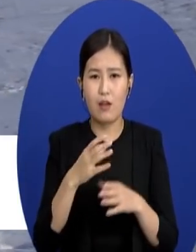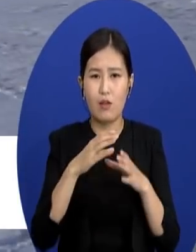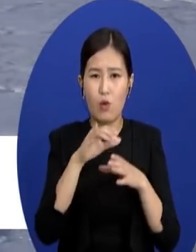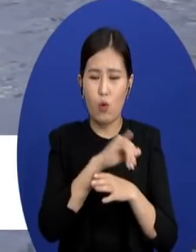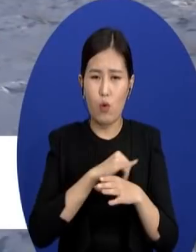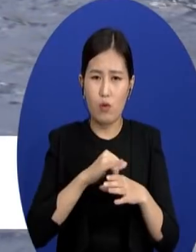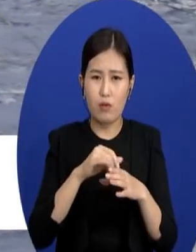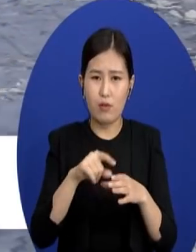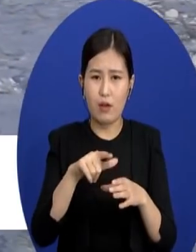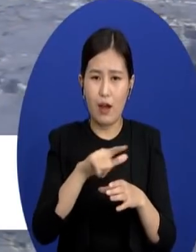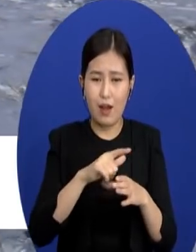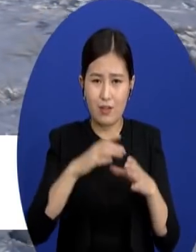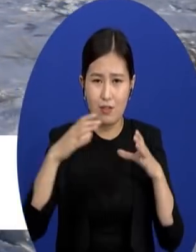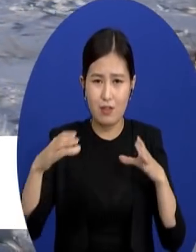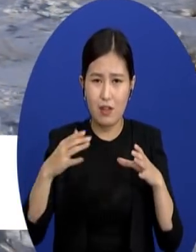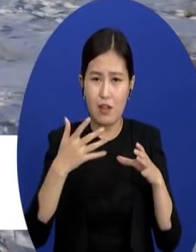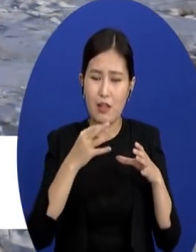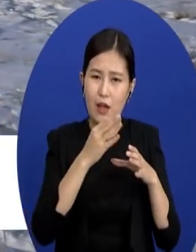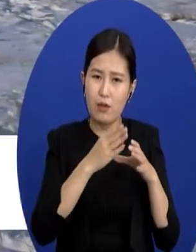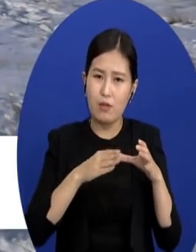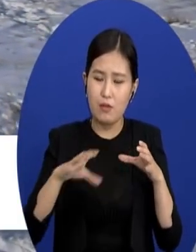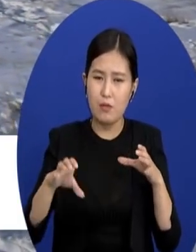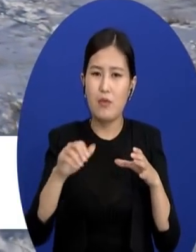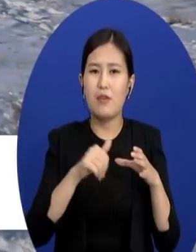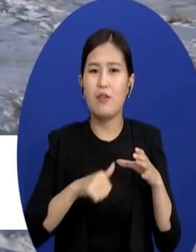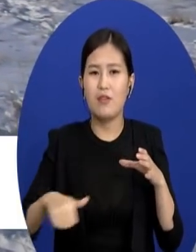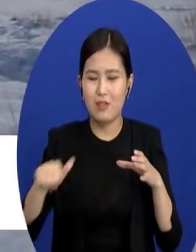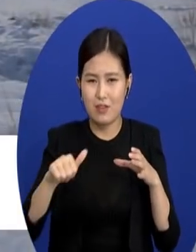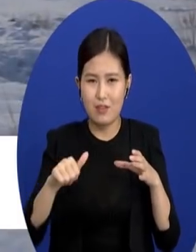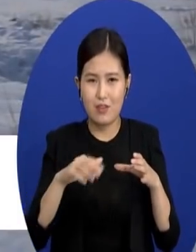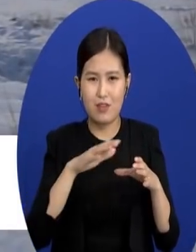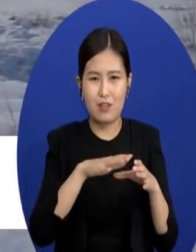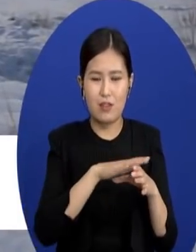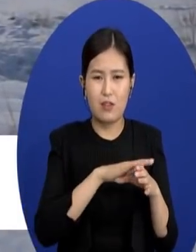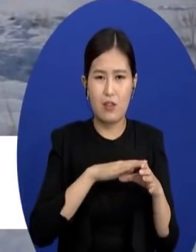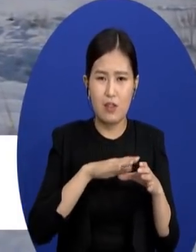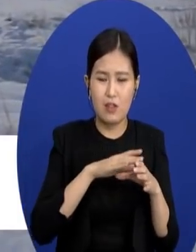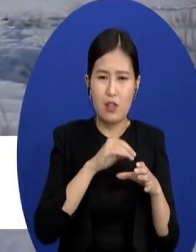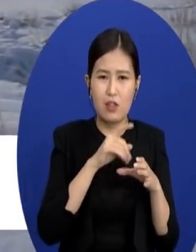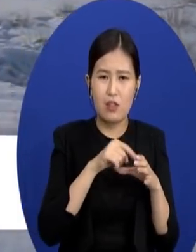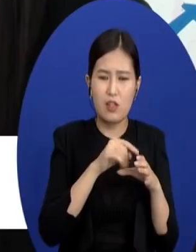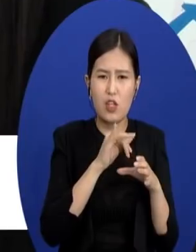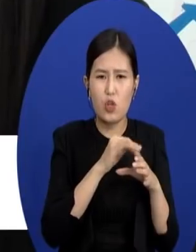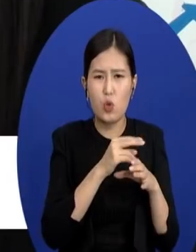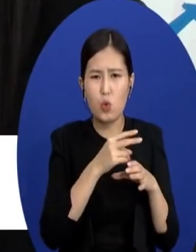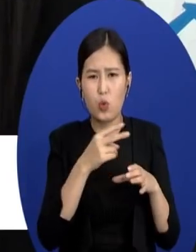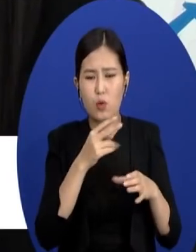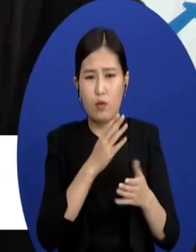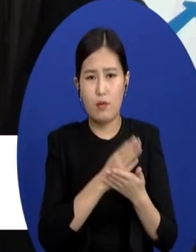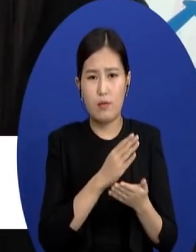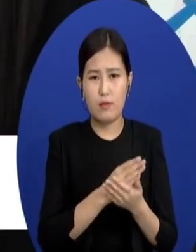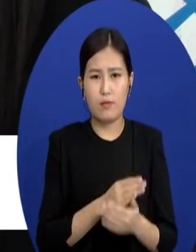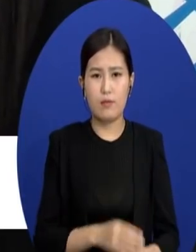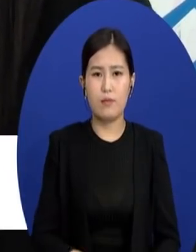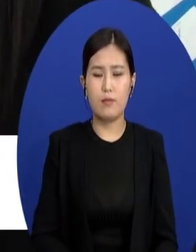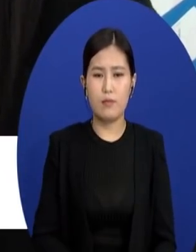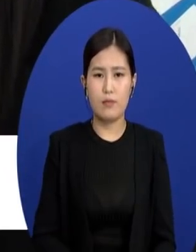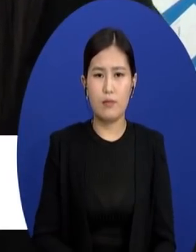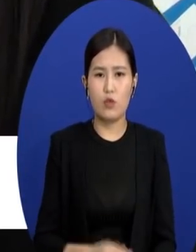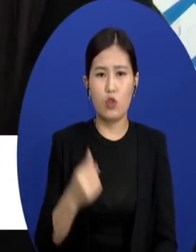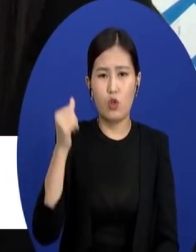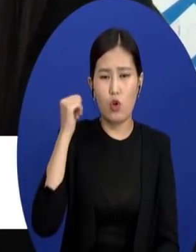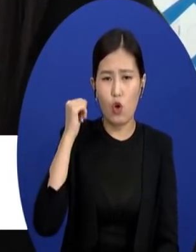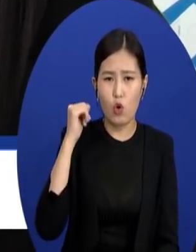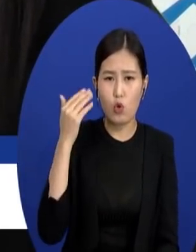даац хүрэлцээтэй, үлдсэн хувьд нь нэгээс 5 дахин хэтрэлттэй гэсэн дүгнэлт гарсан байна. Хойд сумд бол зүүн хэсгэр үлрэн гэдэг